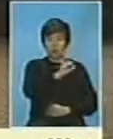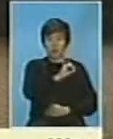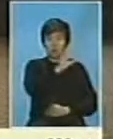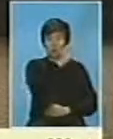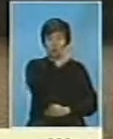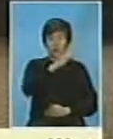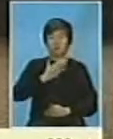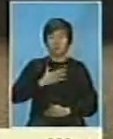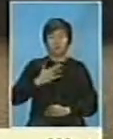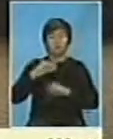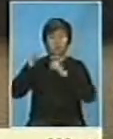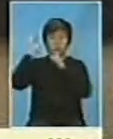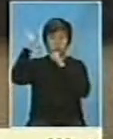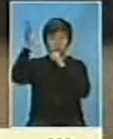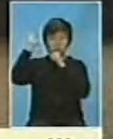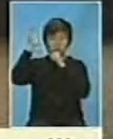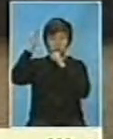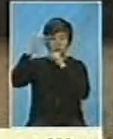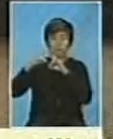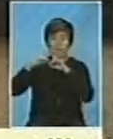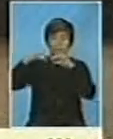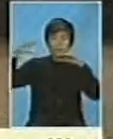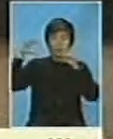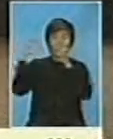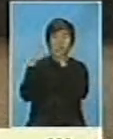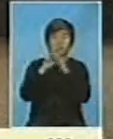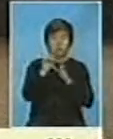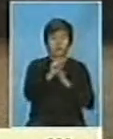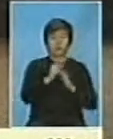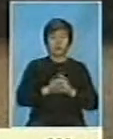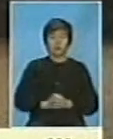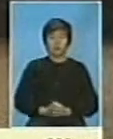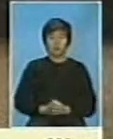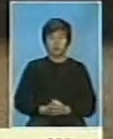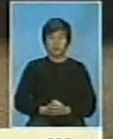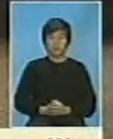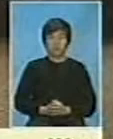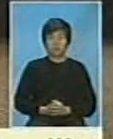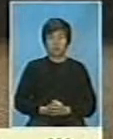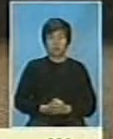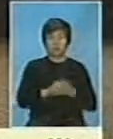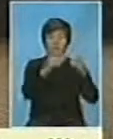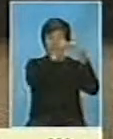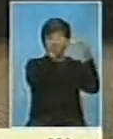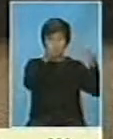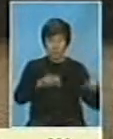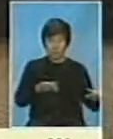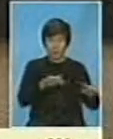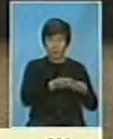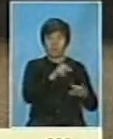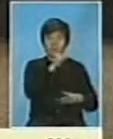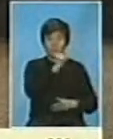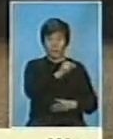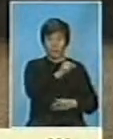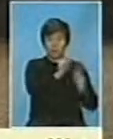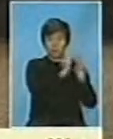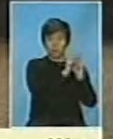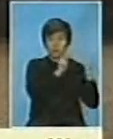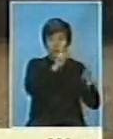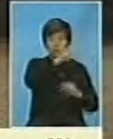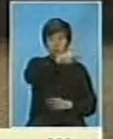านโต้แย้งคำแถลงเปิดสำนวนหรือรายงานพร้อมความเห็นของคณะกรรมการปปช.